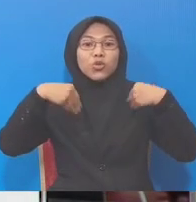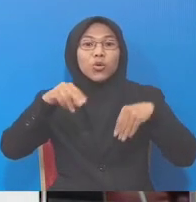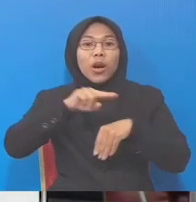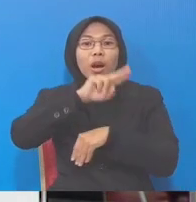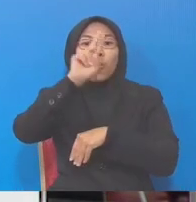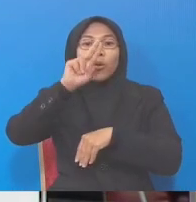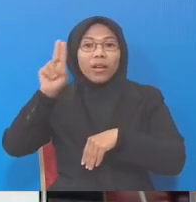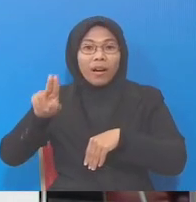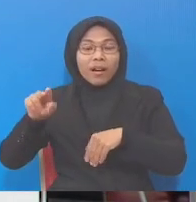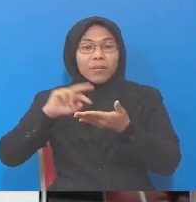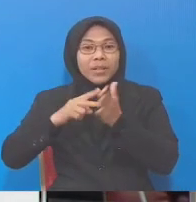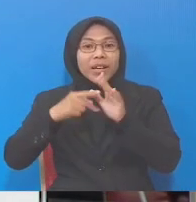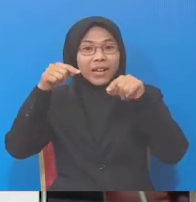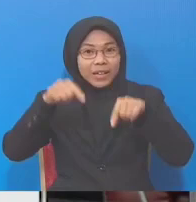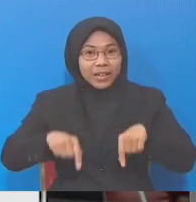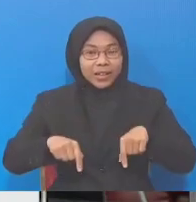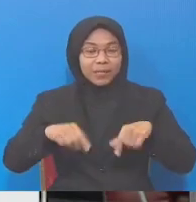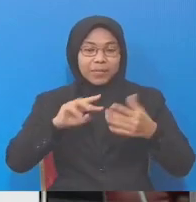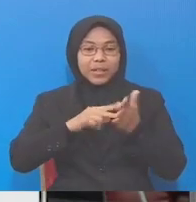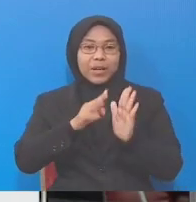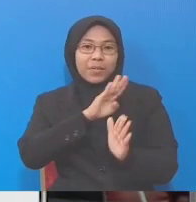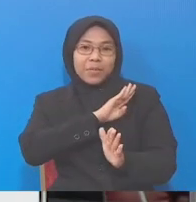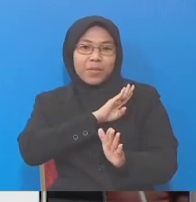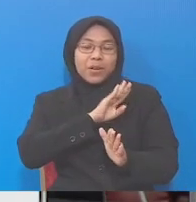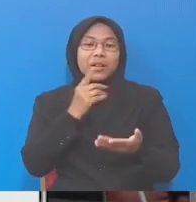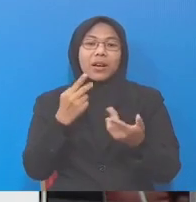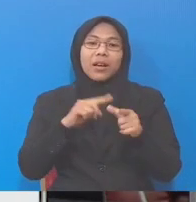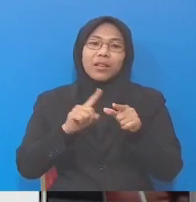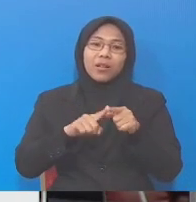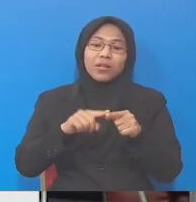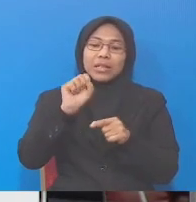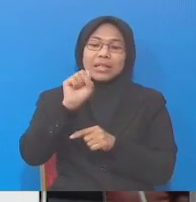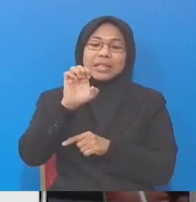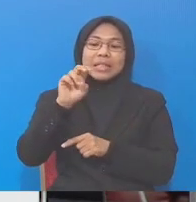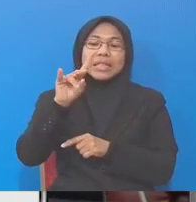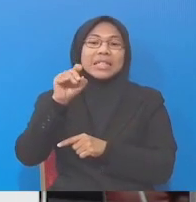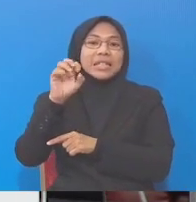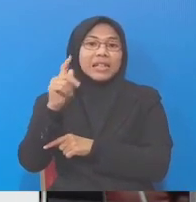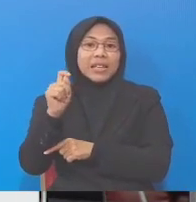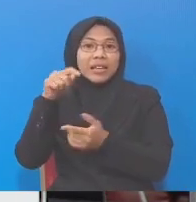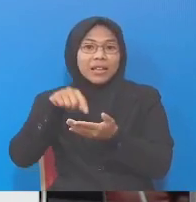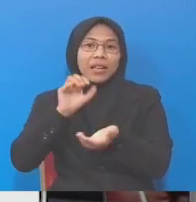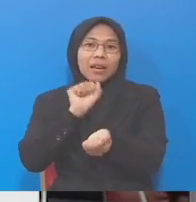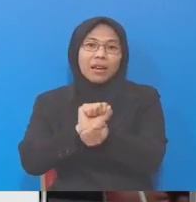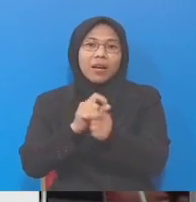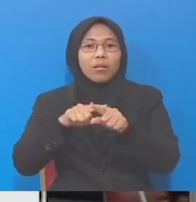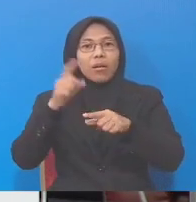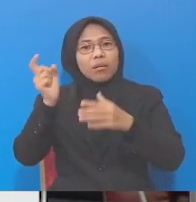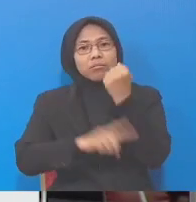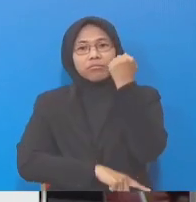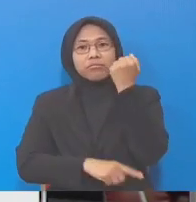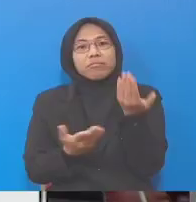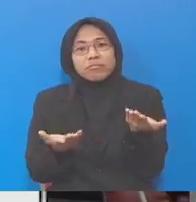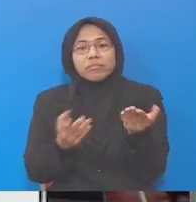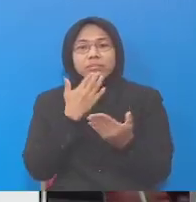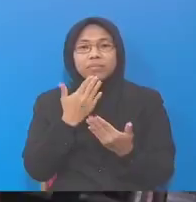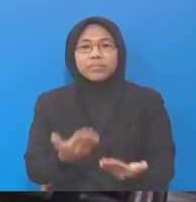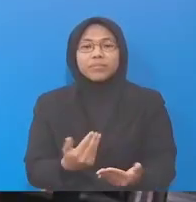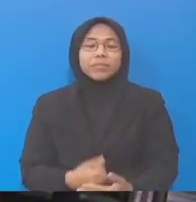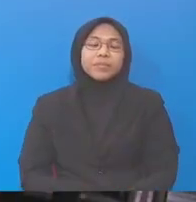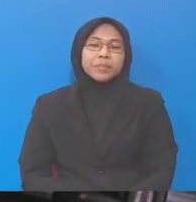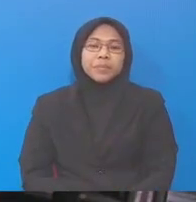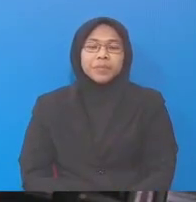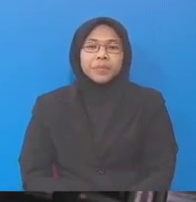kita pastikan supaya majikan ini ditangkap apes sedikit ini ditangkap ataupun yang betina akan terima kasih kepada